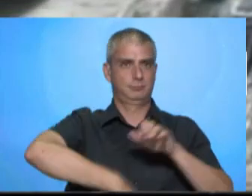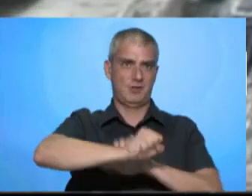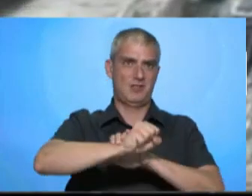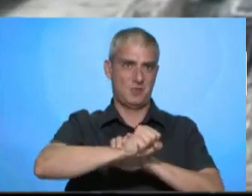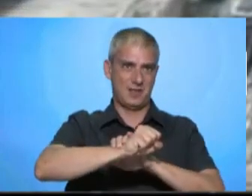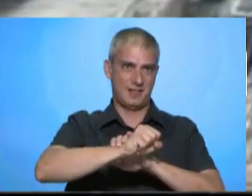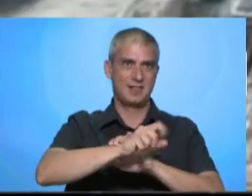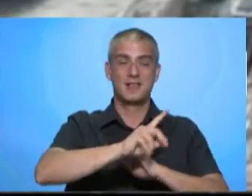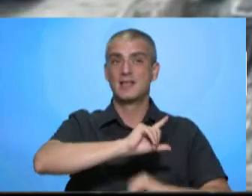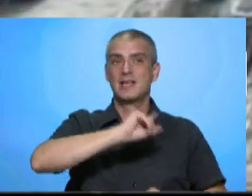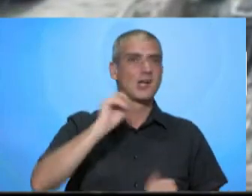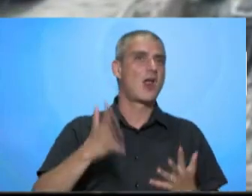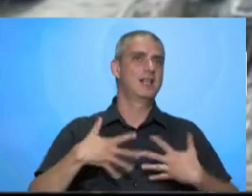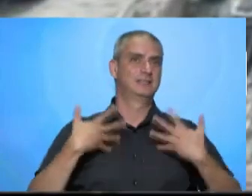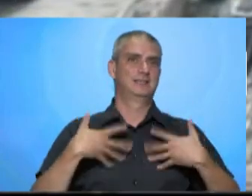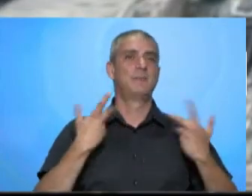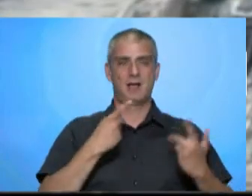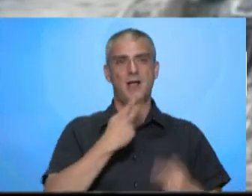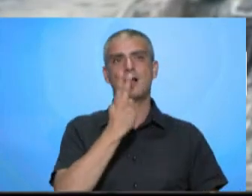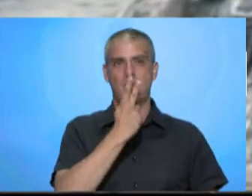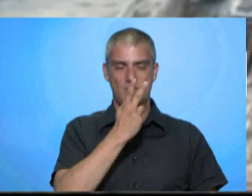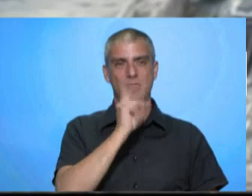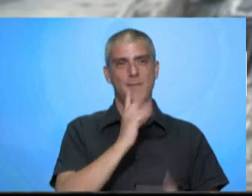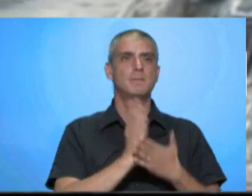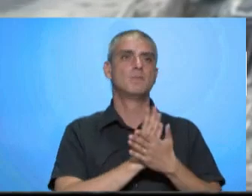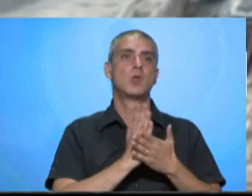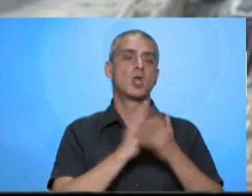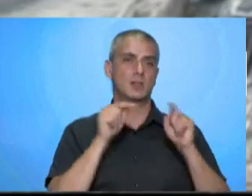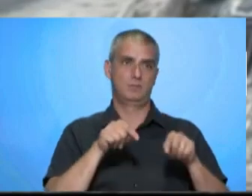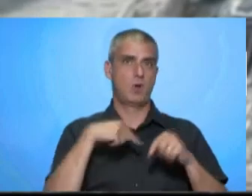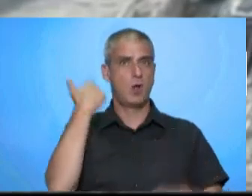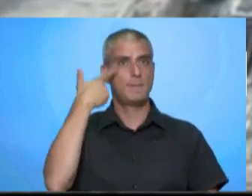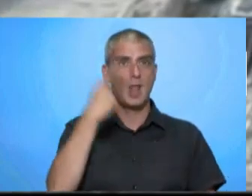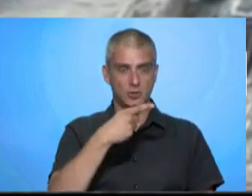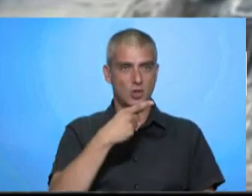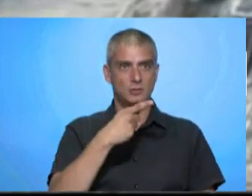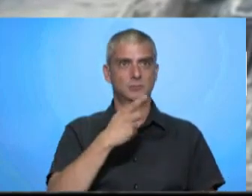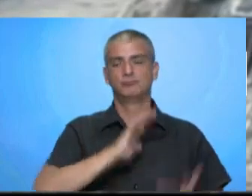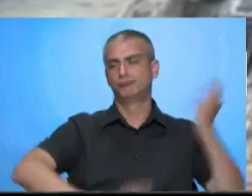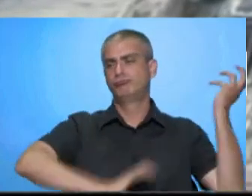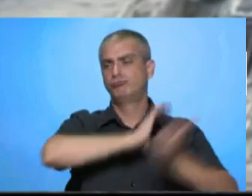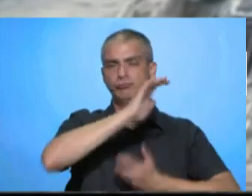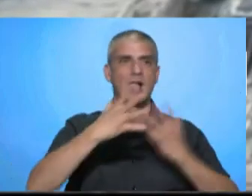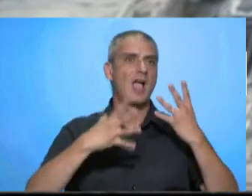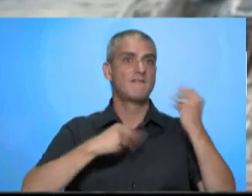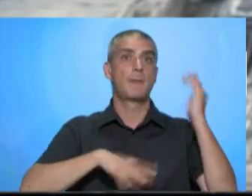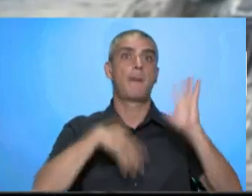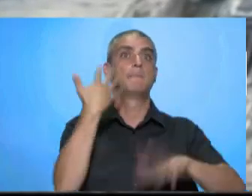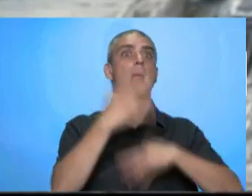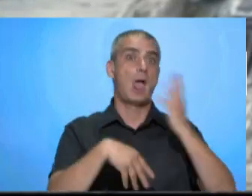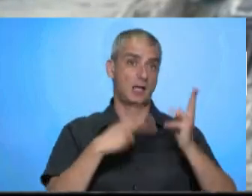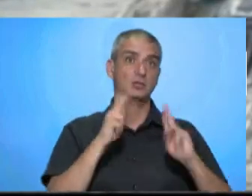משמע לצד כל השמחה והאופוריה, כמובן שגם נערכים כאן בלונדון להתפרעויות ולהרבה מאוד בלגן